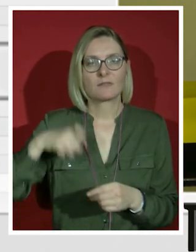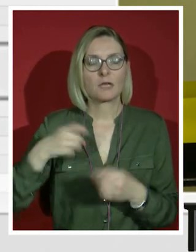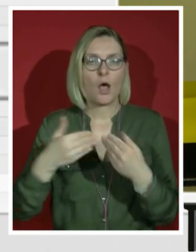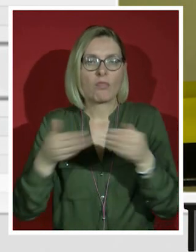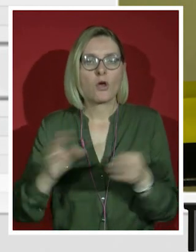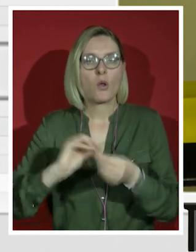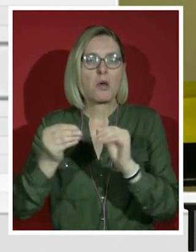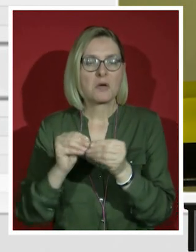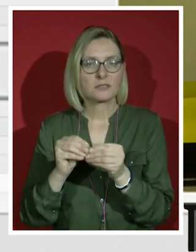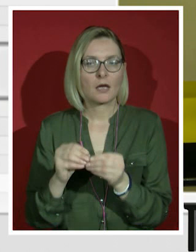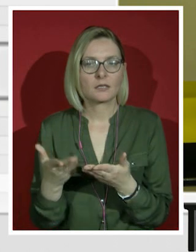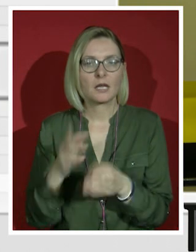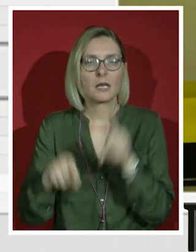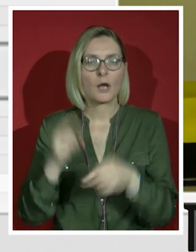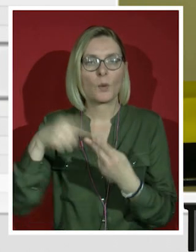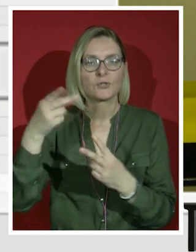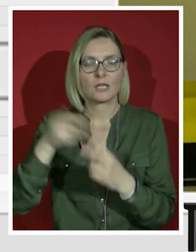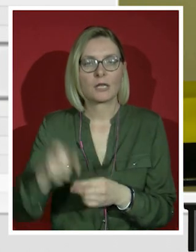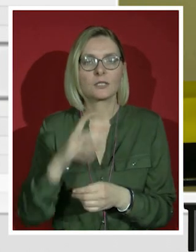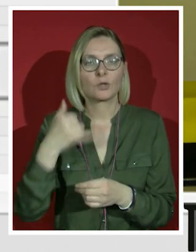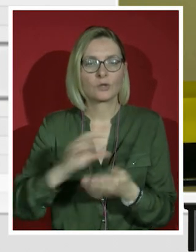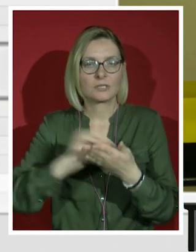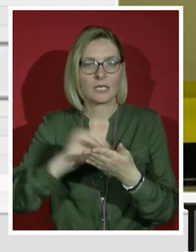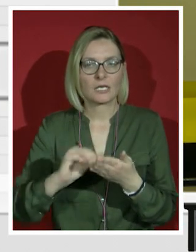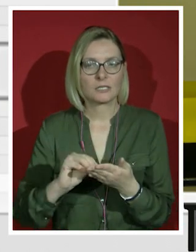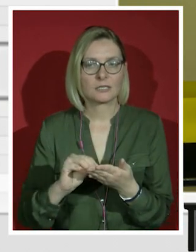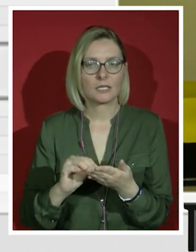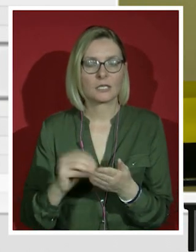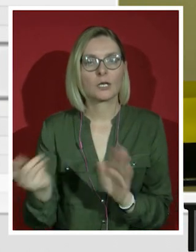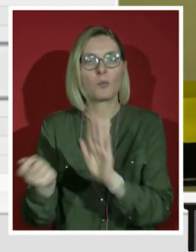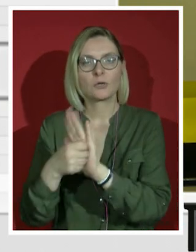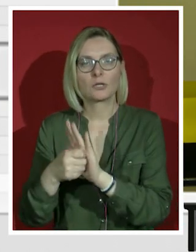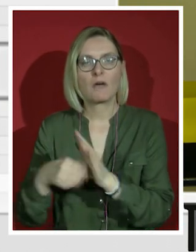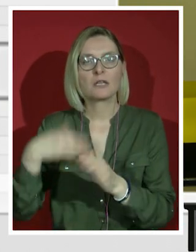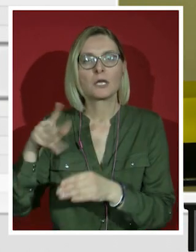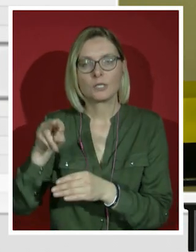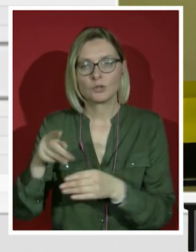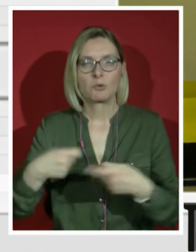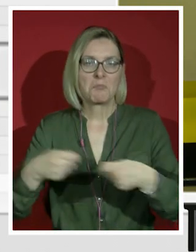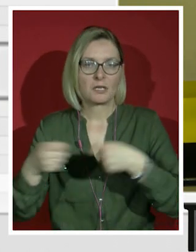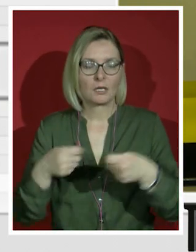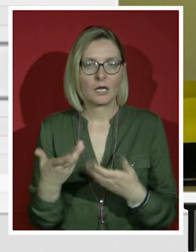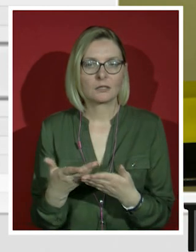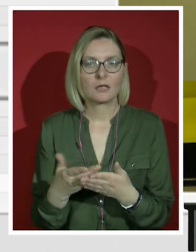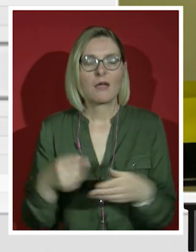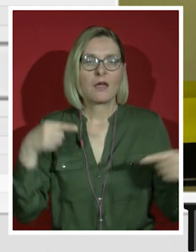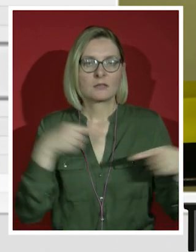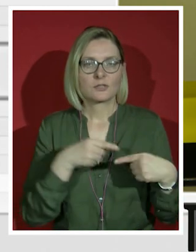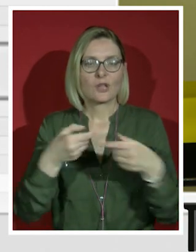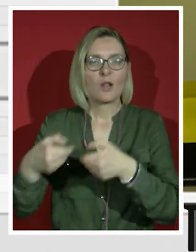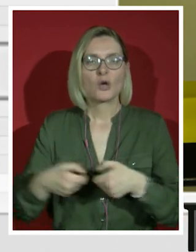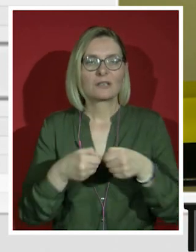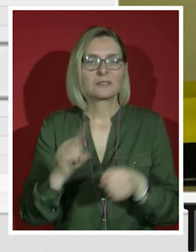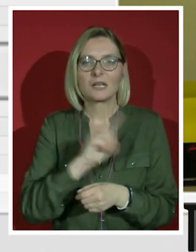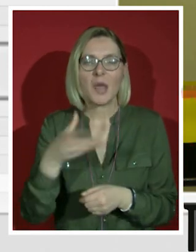пазарите. Некои од пчеларите, доколку се регистрирани примарни производители, го продаваат и преку маркетите. За жал, организирано